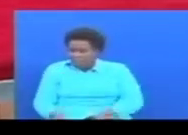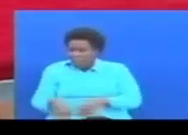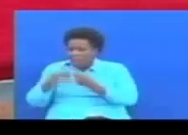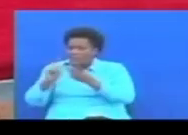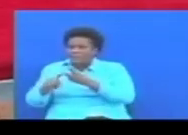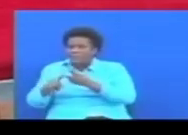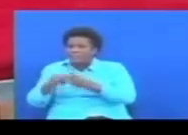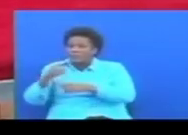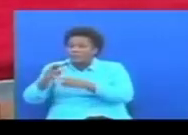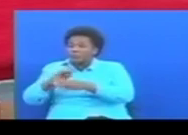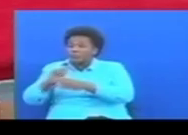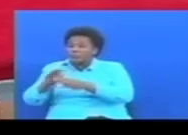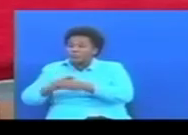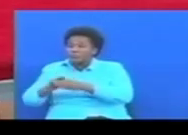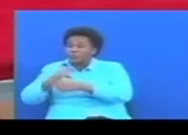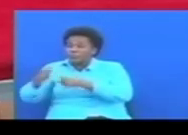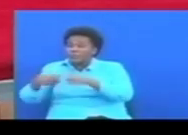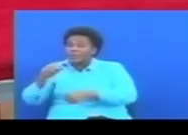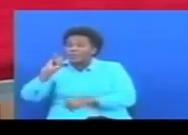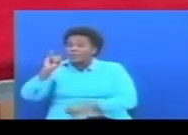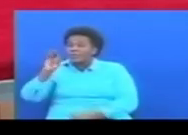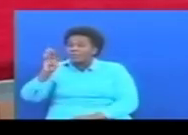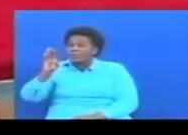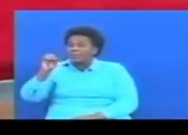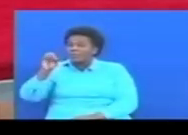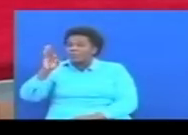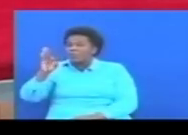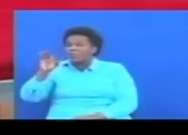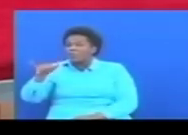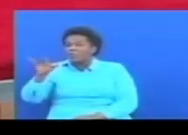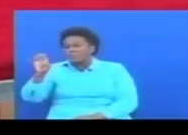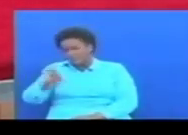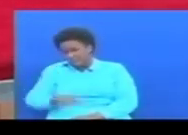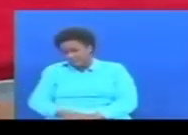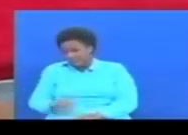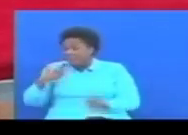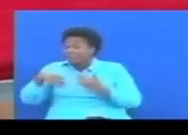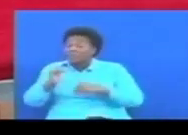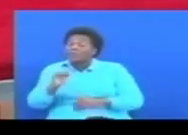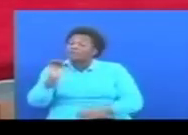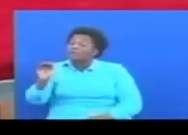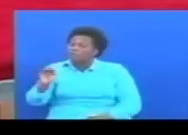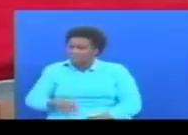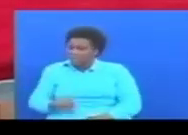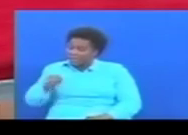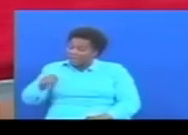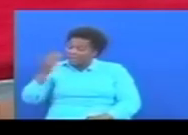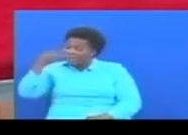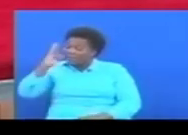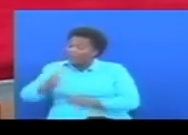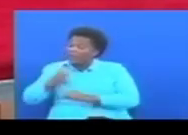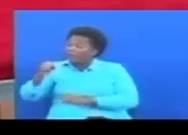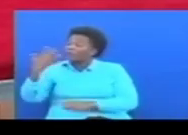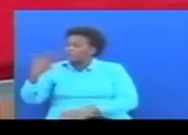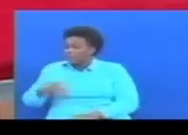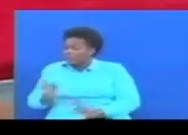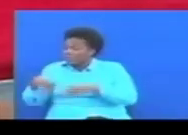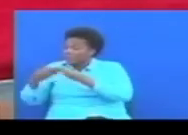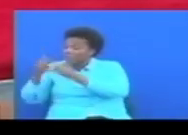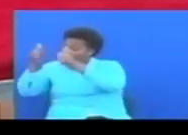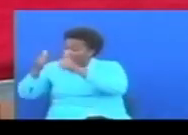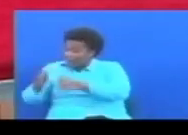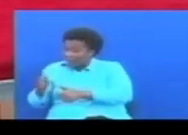mradi wa Ibofie, Mheshimiwa naibu spika, hii ni ya serikali ya awamu ya tano. Inapoahidi inatekeleza, na hata kama hajatekeleza inakuwa na sababu